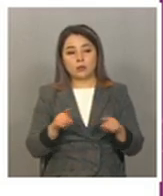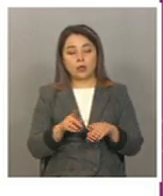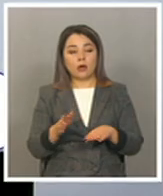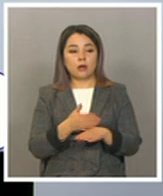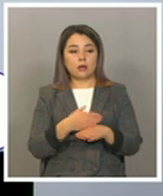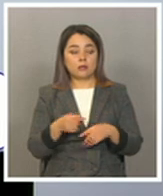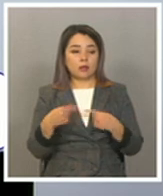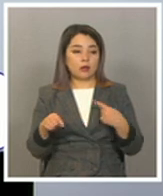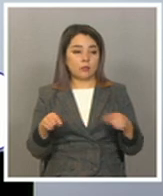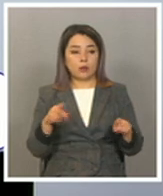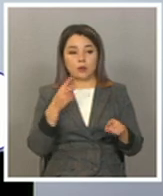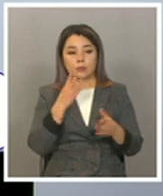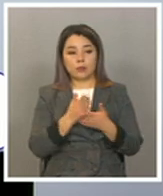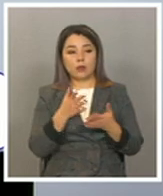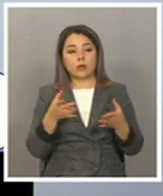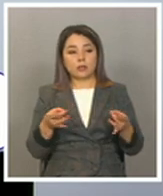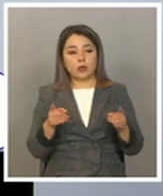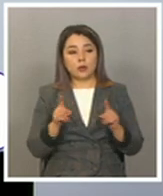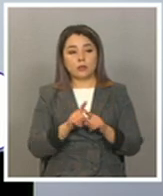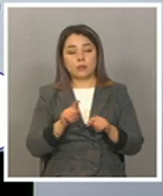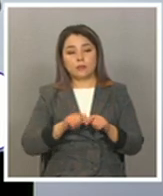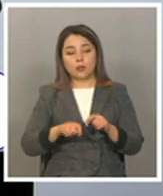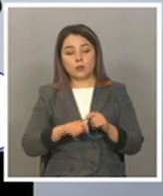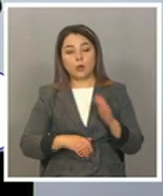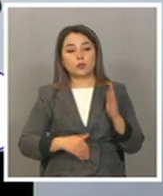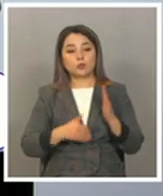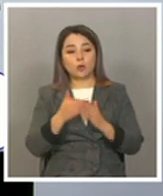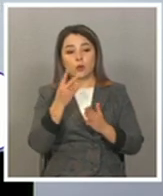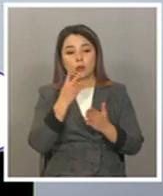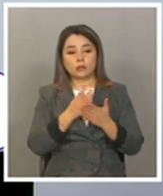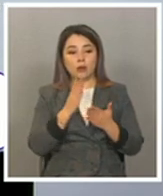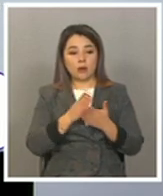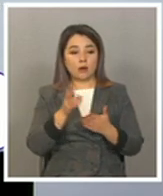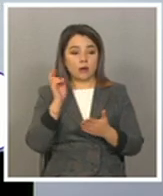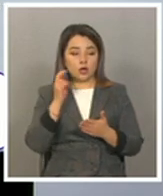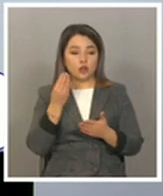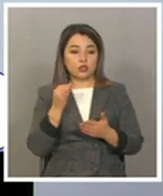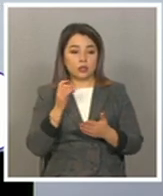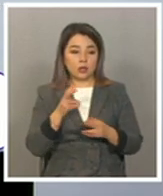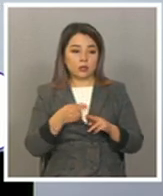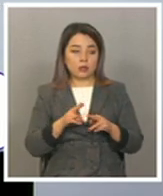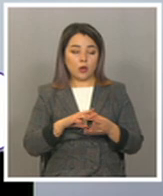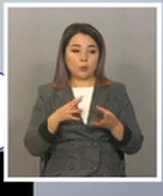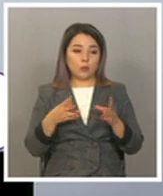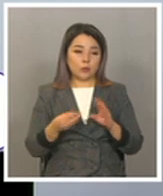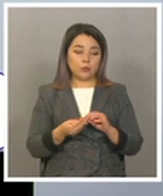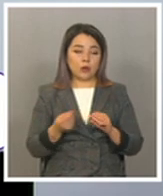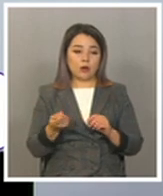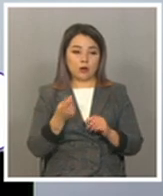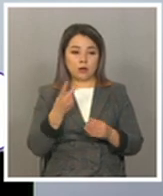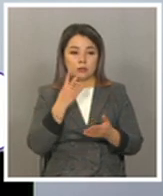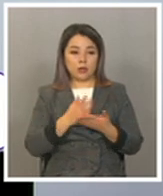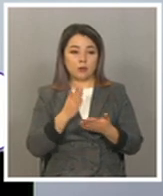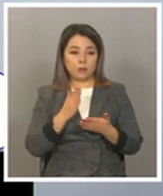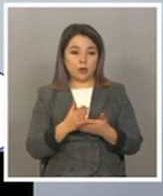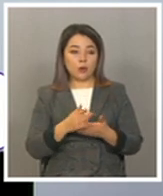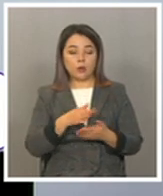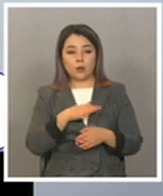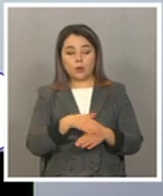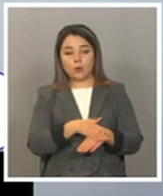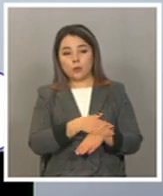жерде ылғалдылық салыстырмалы түрде жоғары, сондықтан ол жерде қарашық мөлшері аз болып келеді. Өйткені көп уақыт